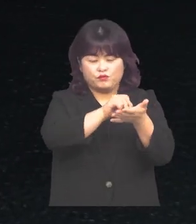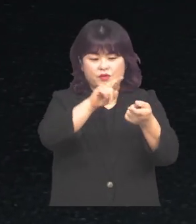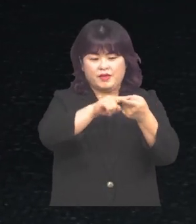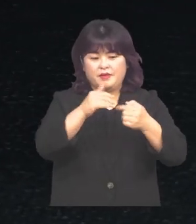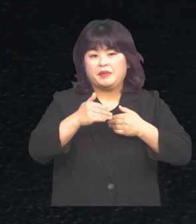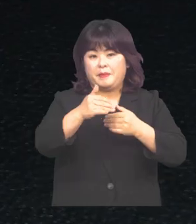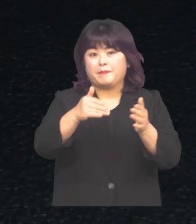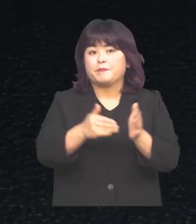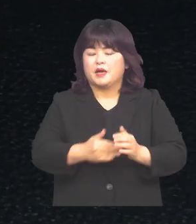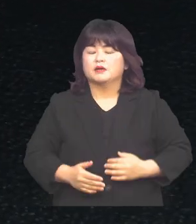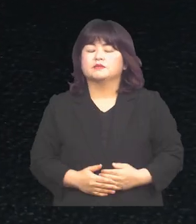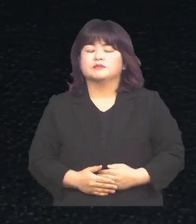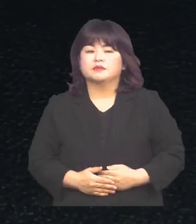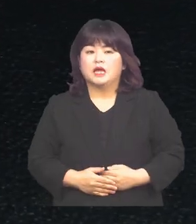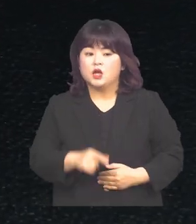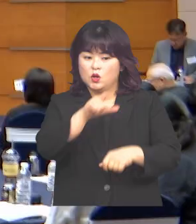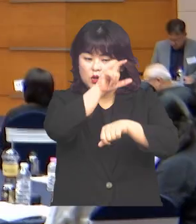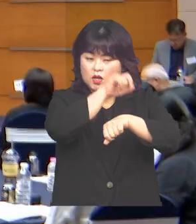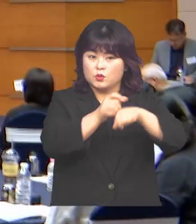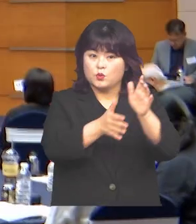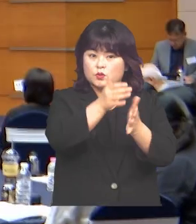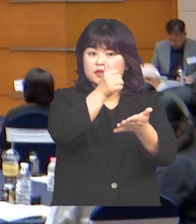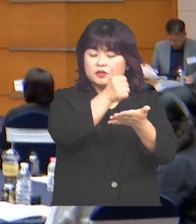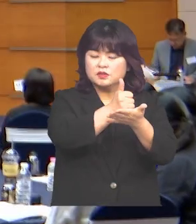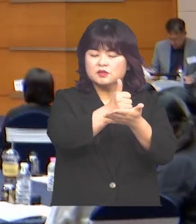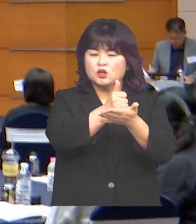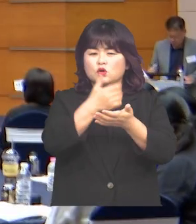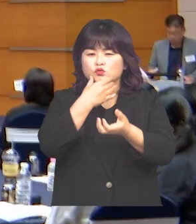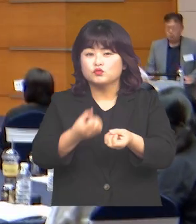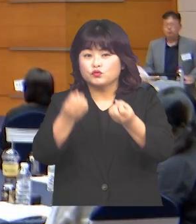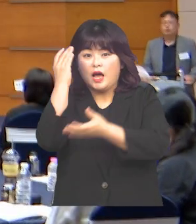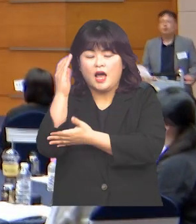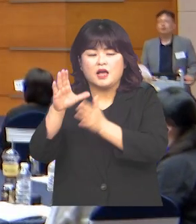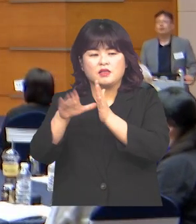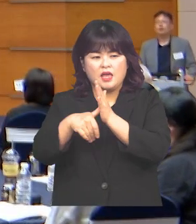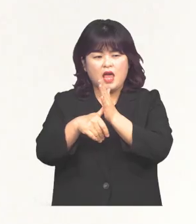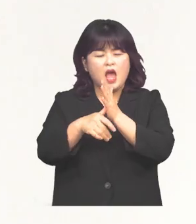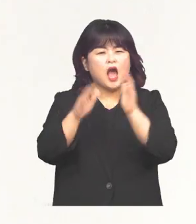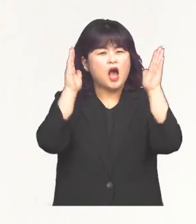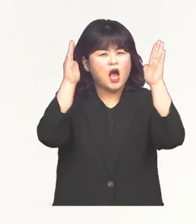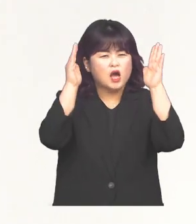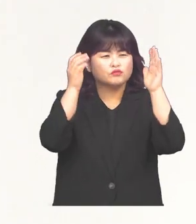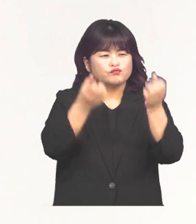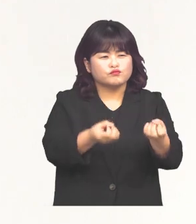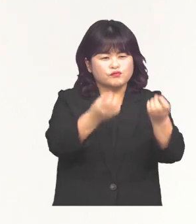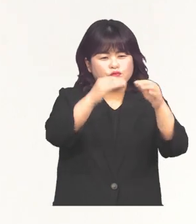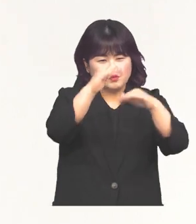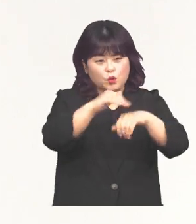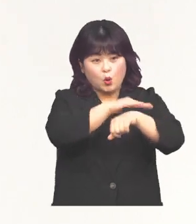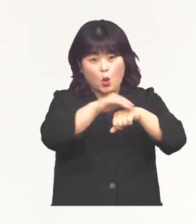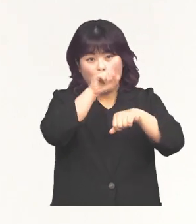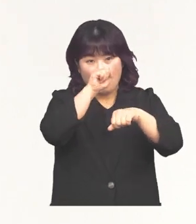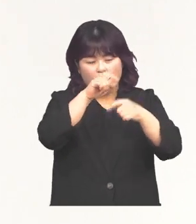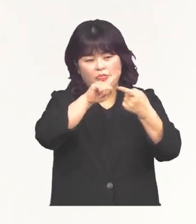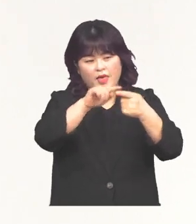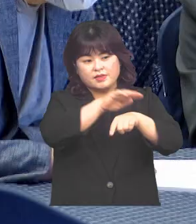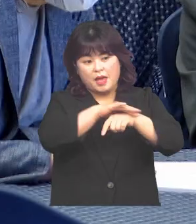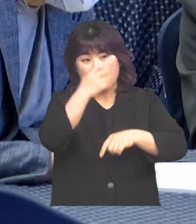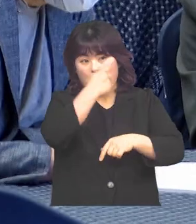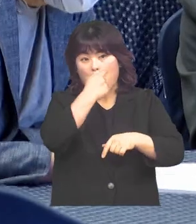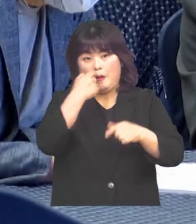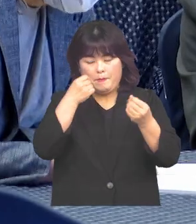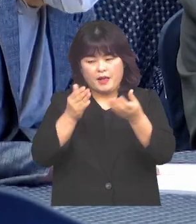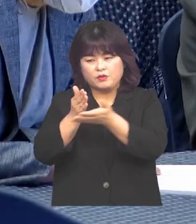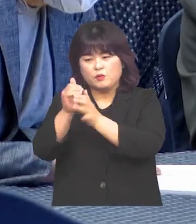주제로 진행됐습니다. 이상일 용인특례시장은 축사를 통해 학술대회에서 나온 좋은 내용을 검토하고